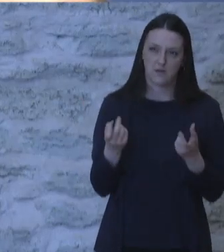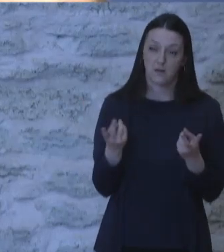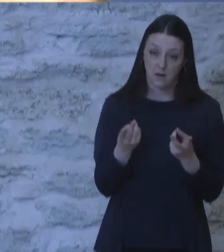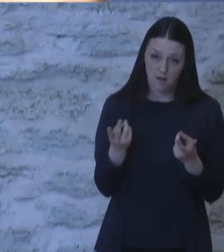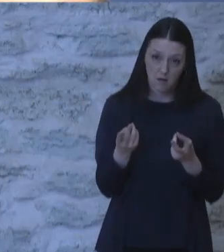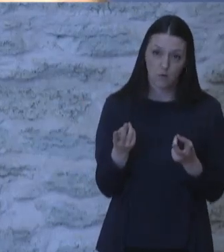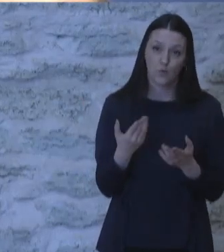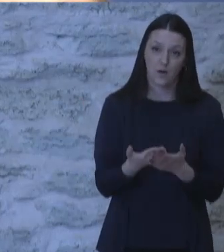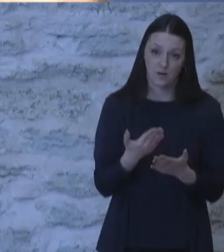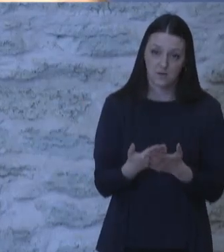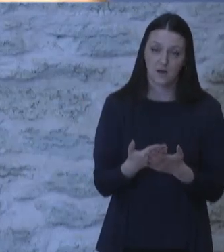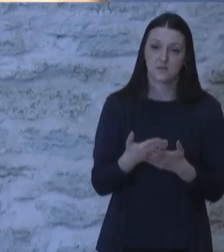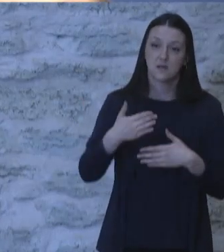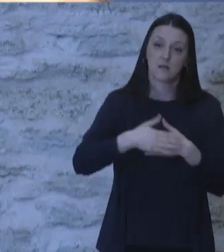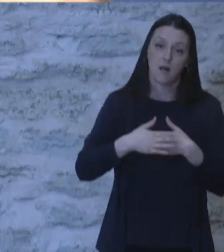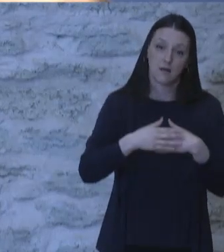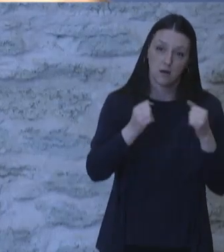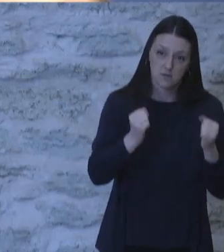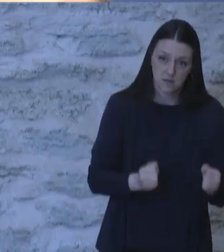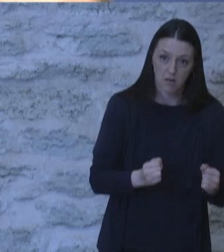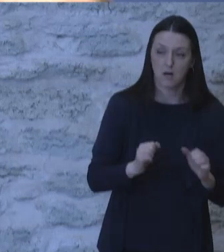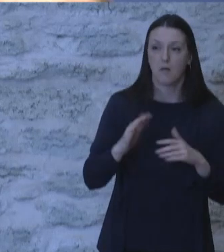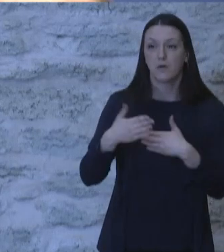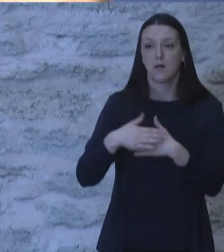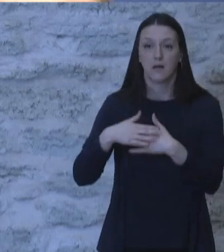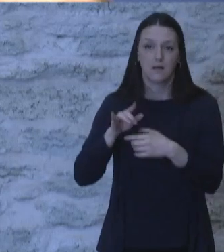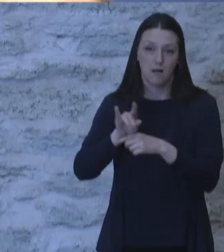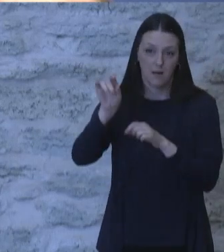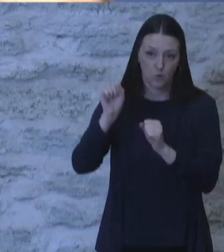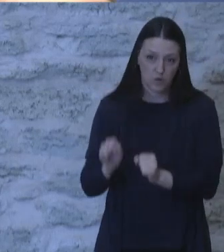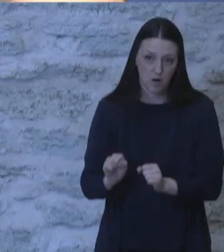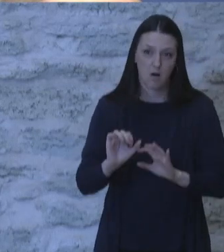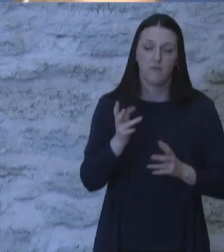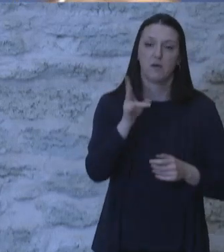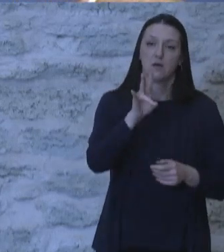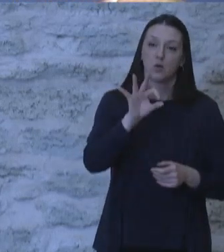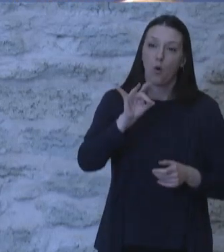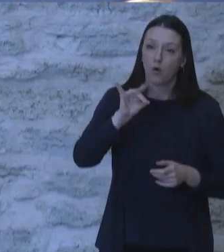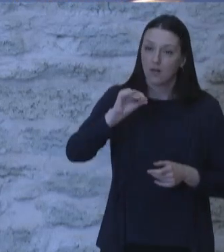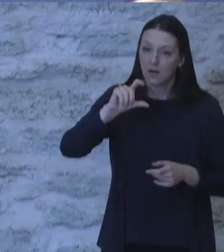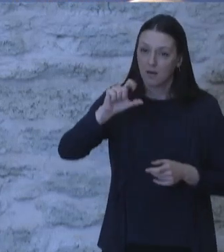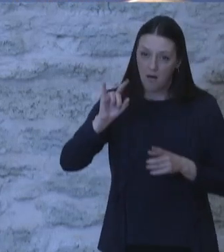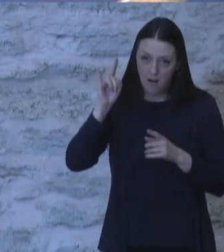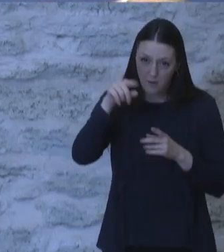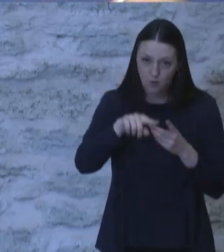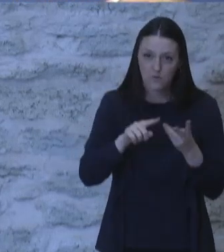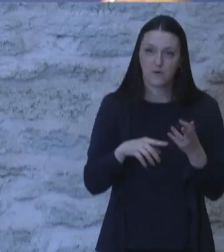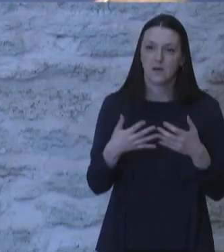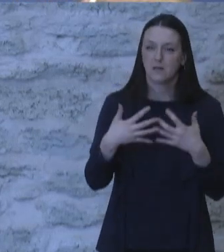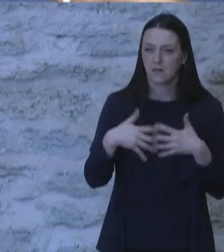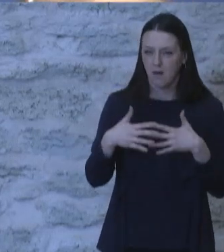nagu Tallinna Sadam, Tallinna Lennuja, Noordika, Tallink.